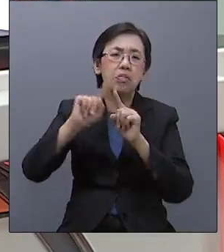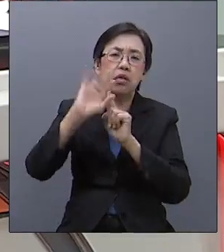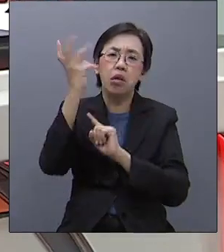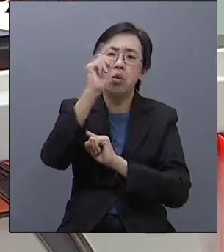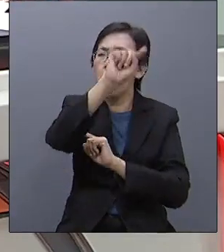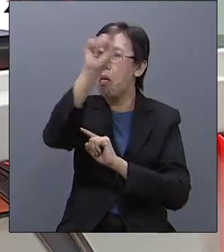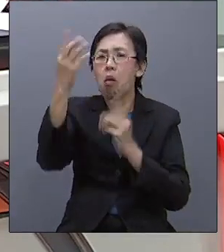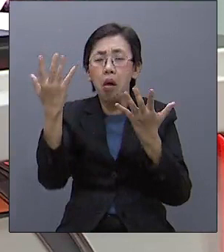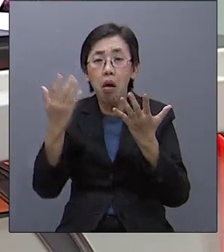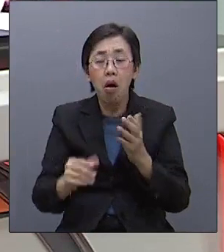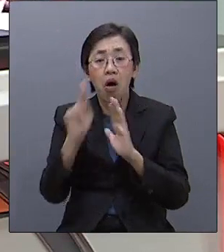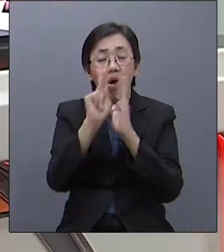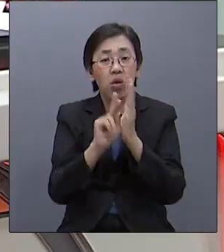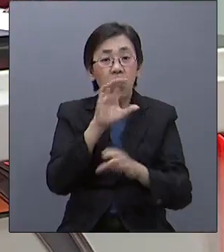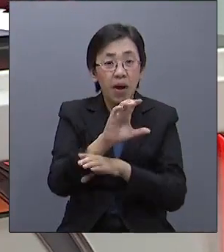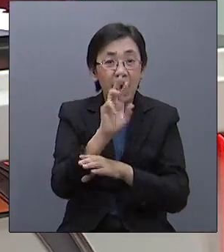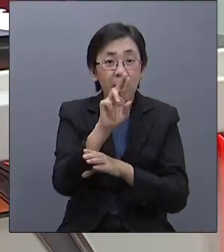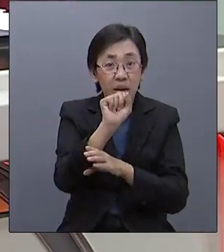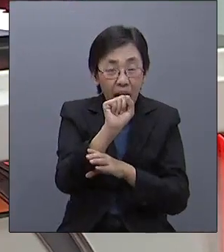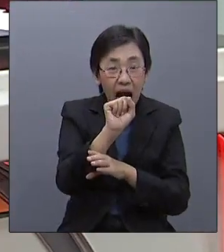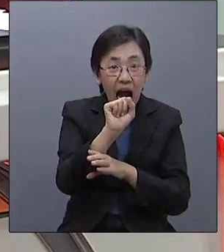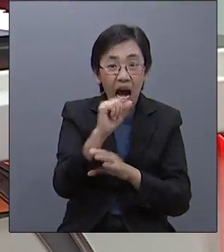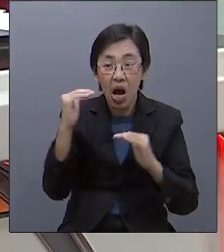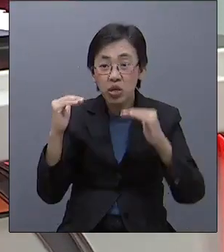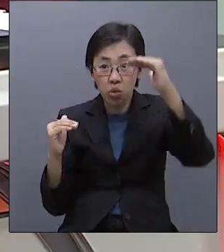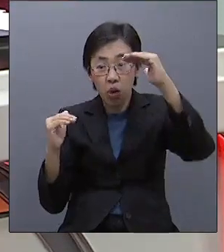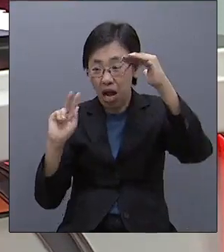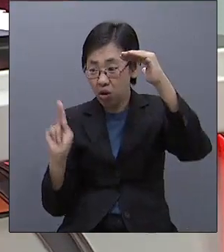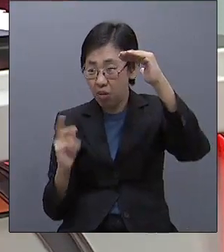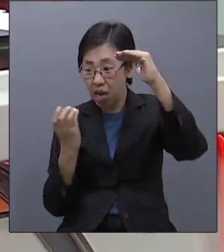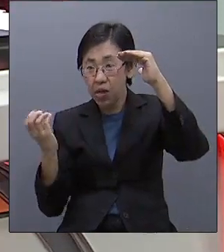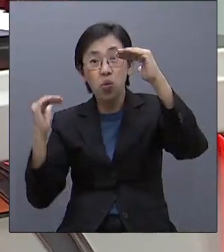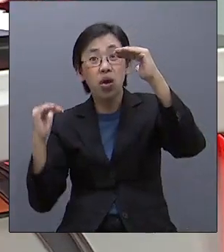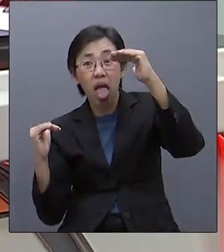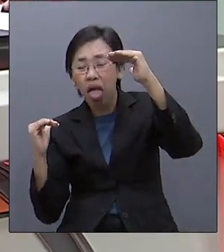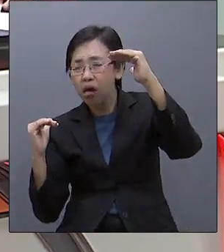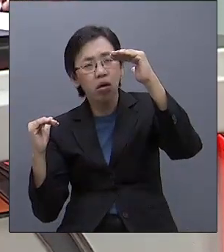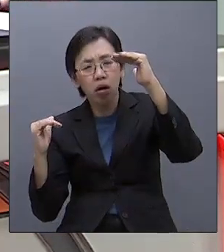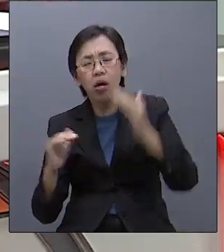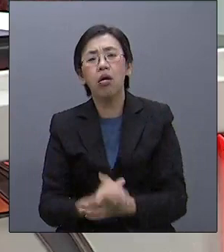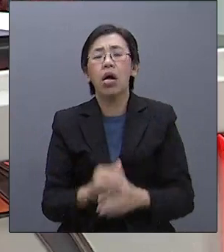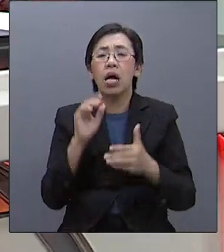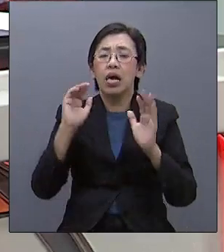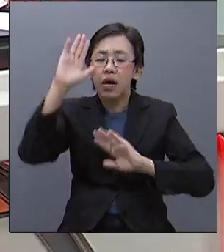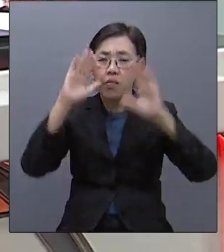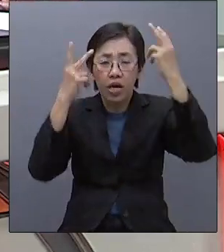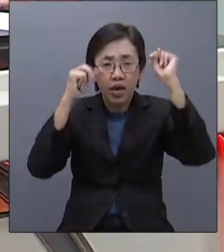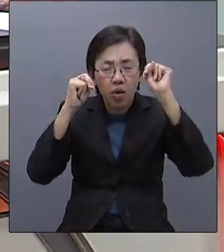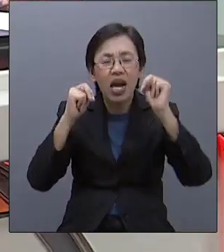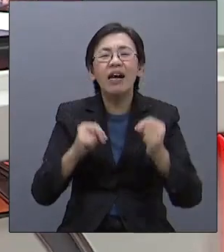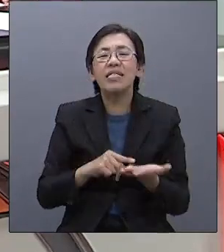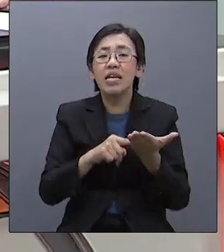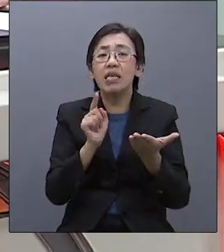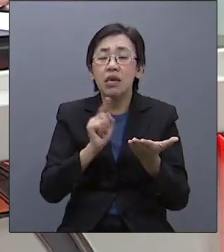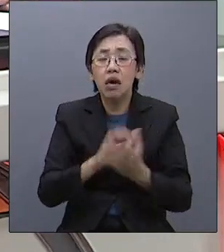ภาใหญ่กว่ารัฐธรรมนูญหรือไม่เพราะว่าจริงๆในรัฐธรรมนูญก็ไม่ได้กำหนดนะคะว่าการเลือกนายกเป็นยัตติไม่ได้จำกัดว่าจ